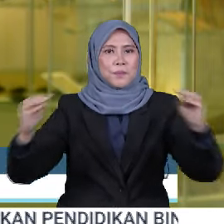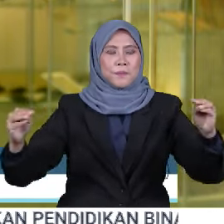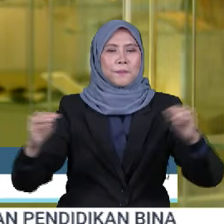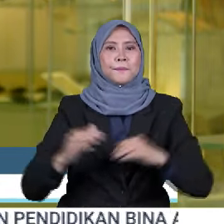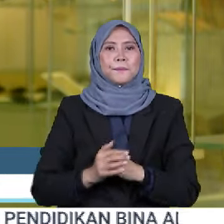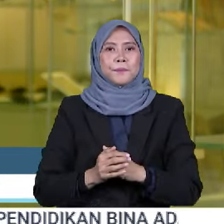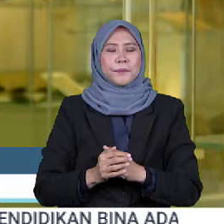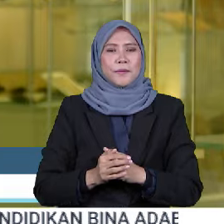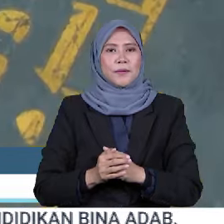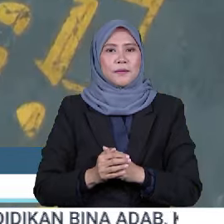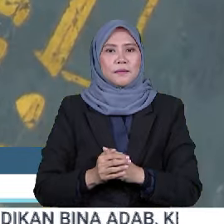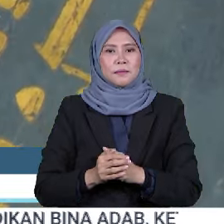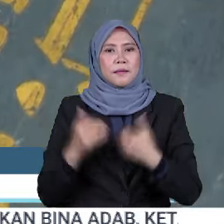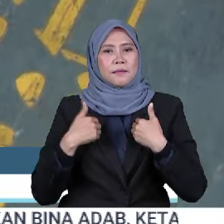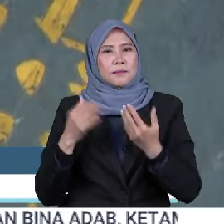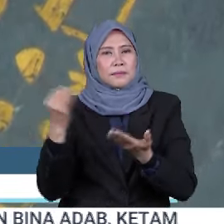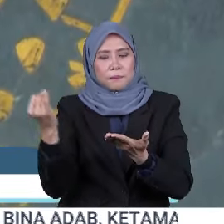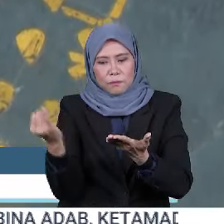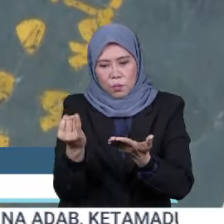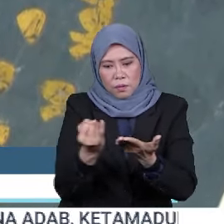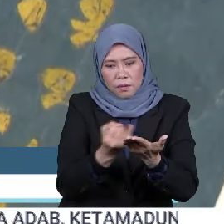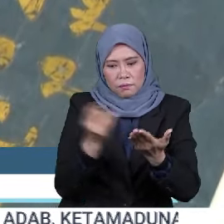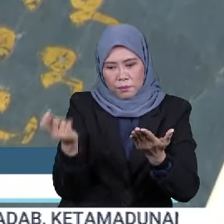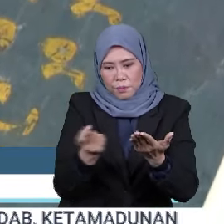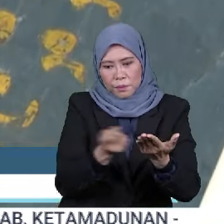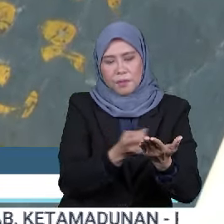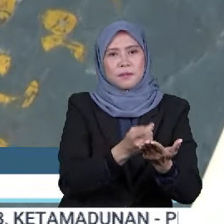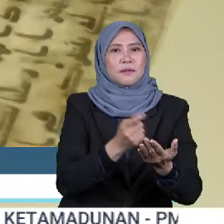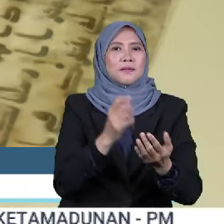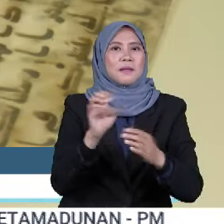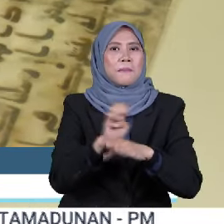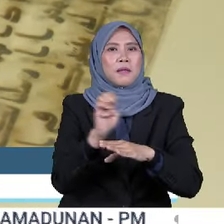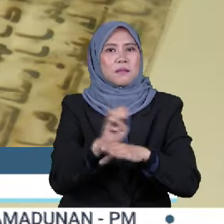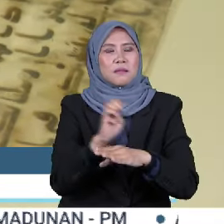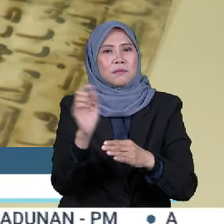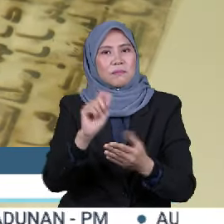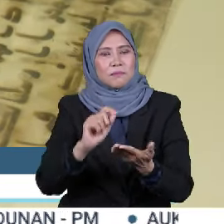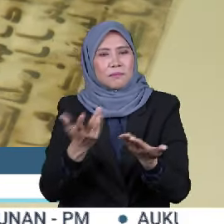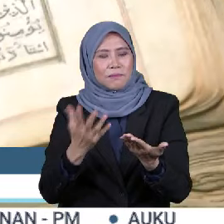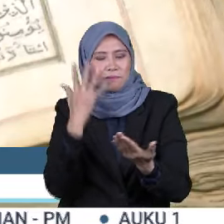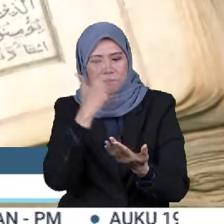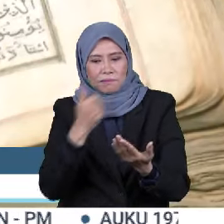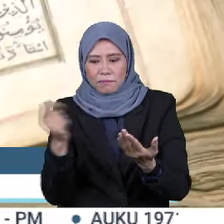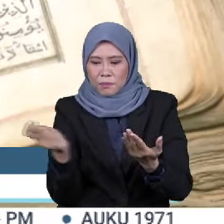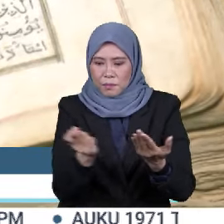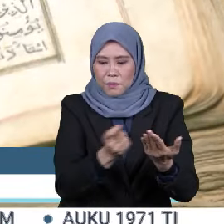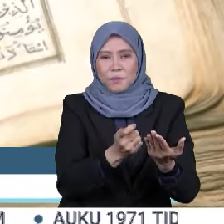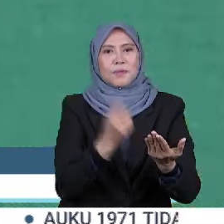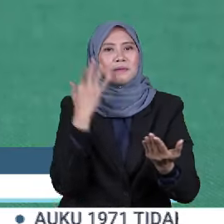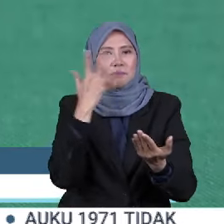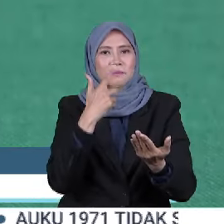daripada hiasan emas, tulisan dia pun cantik, skrip yang dihasilkan dia pun menarik. Jadi